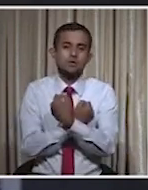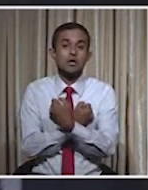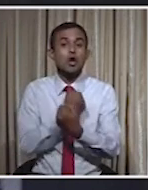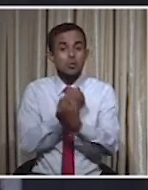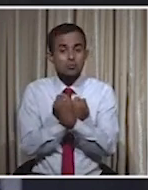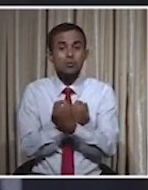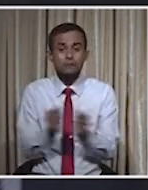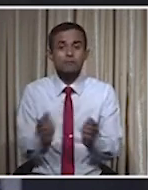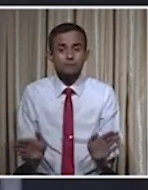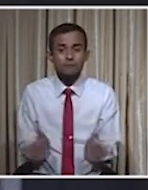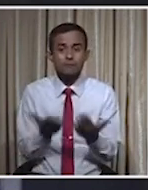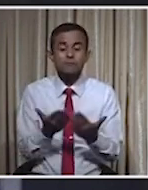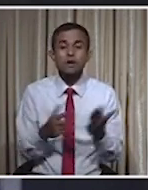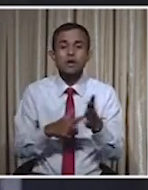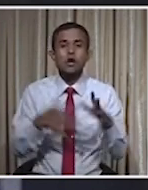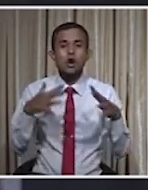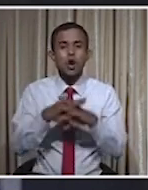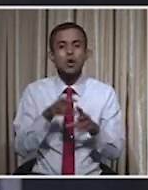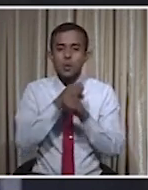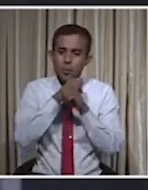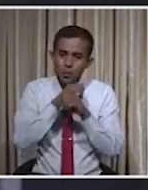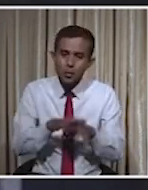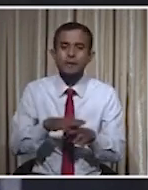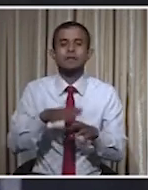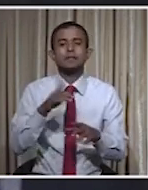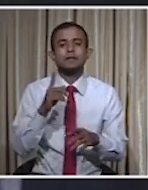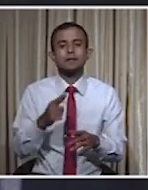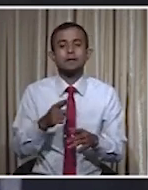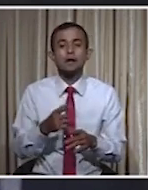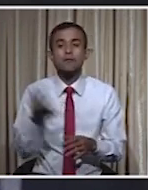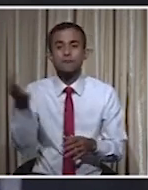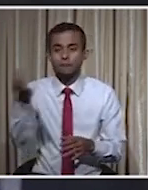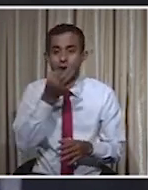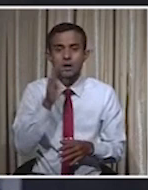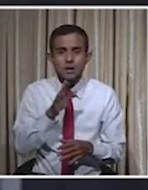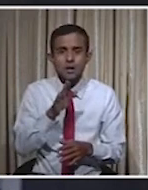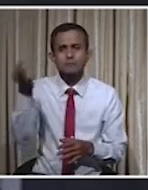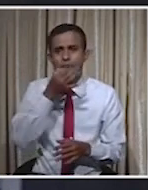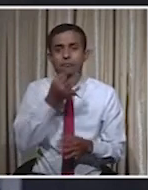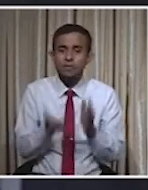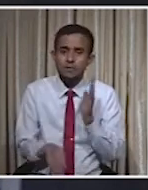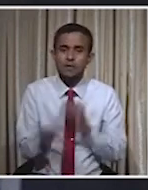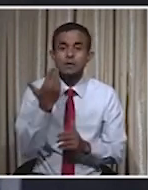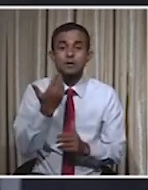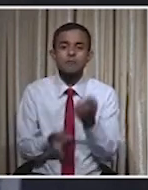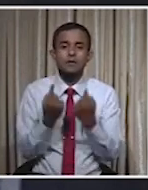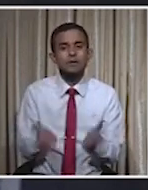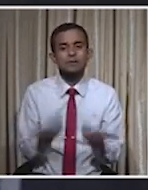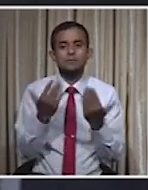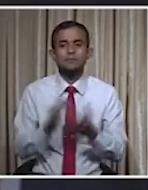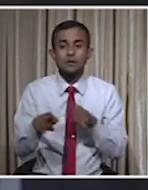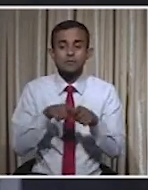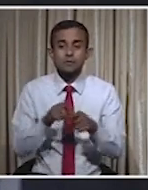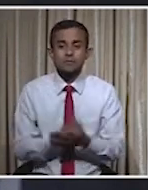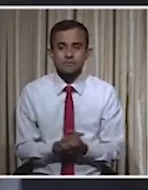පොලිසිය කරන්නේ ඇත්ත වශයෙන්ම නීතිගරුක දෙයක්. ඉතින් ඒකේ යම්කිසි පැමිණිල්ලක් තියෙනවා නම් කරුණාකරලා පැමිණිල්ල කරන්න අපි ඒ ගැන විභාග කරන්න. ඒ වගේම